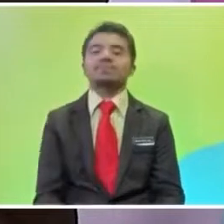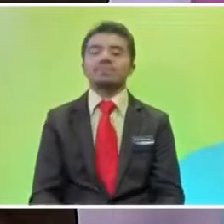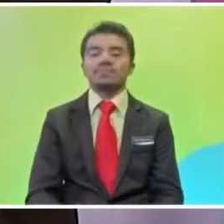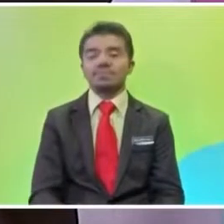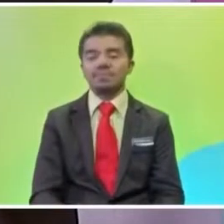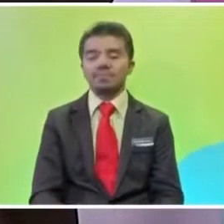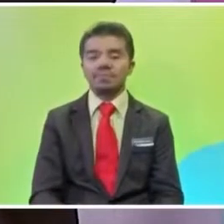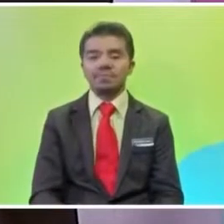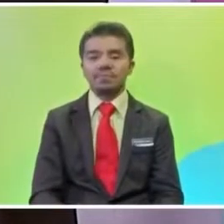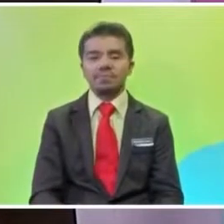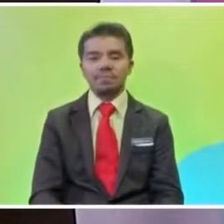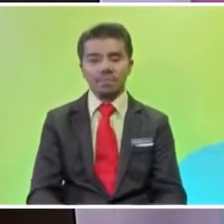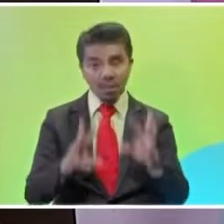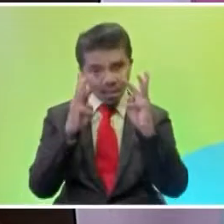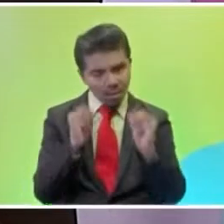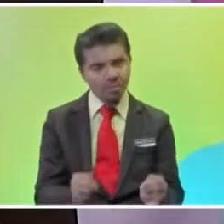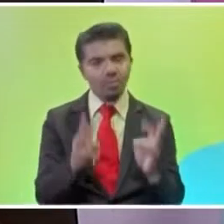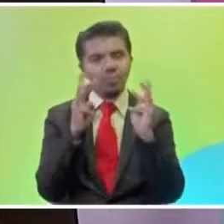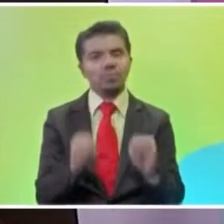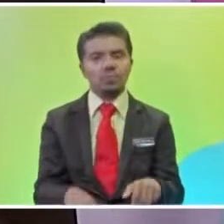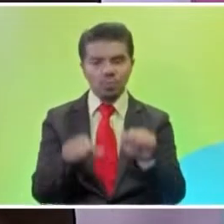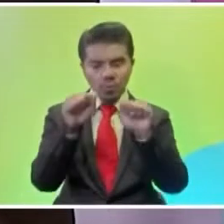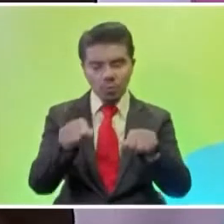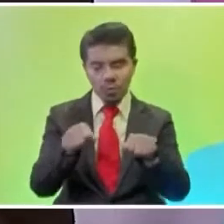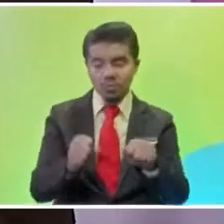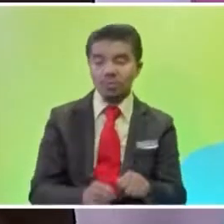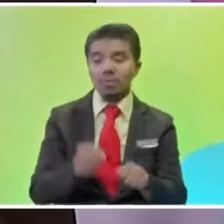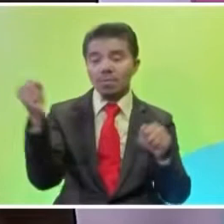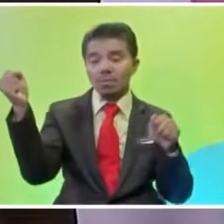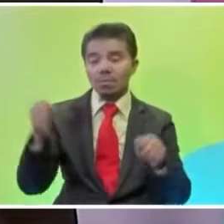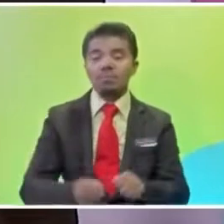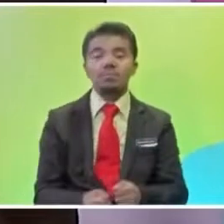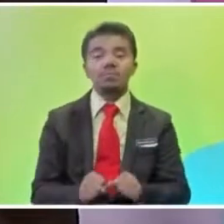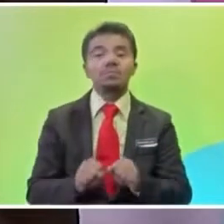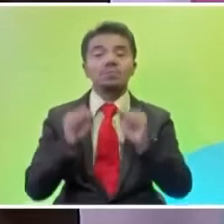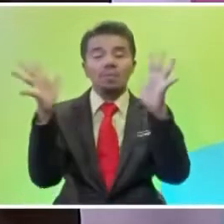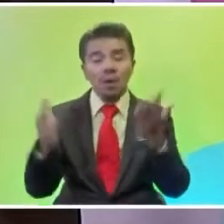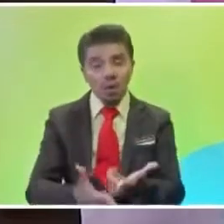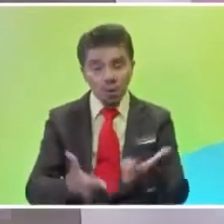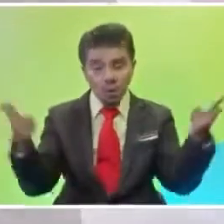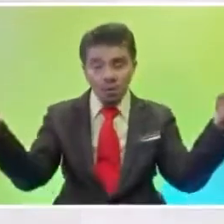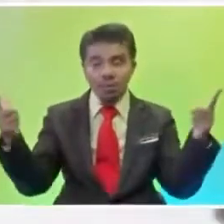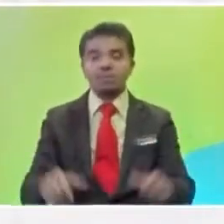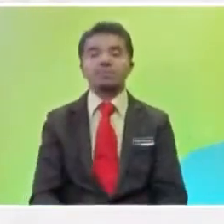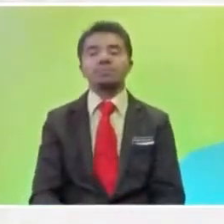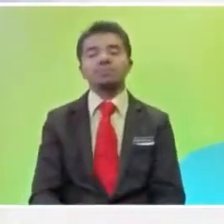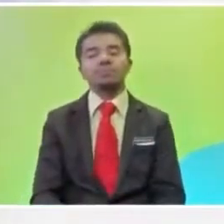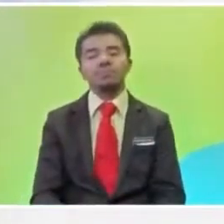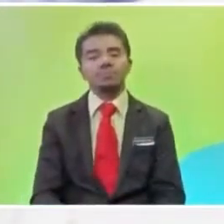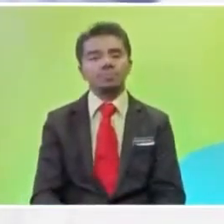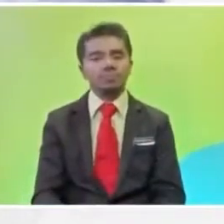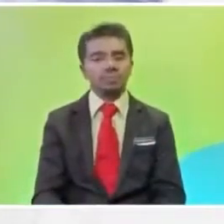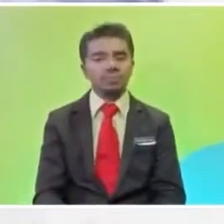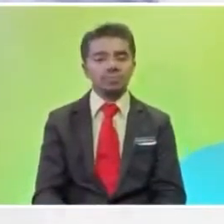tahap murid boleh menyimpan luaskan maklumat apa yang mereka telah pelajari sepanjang tempo pembelajaran itu tadi bukan hanya pada